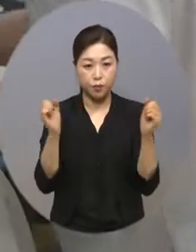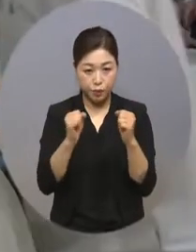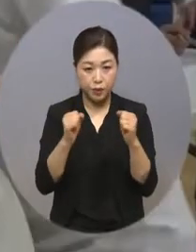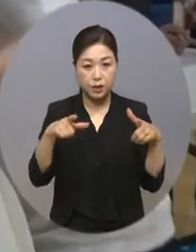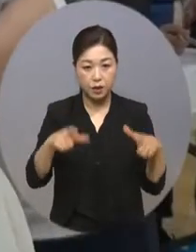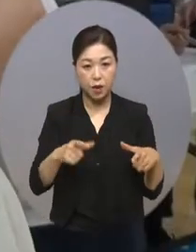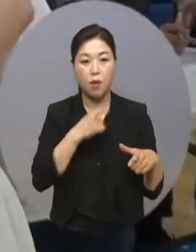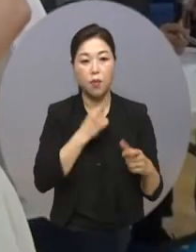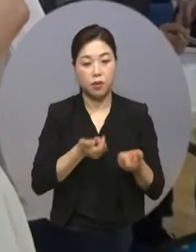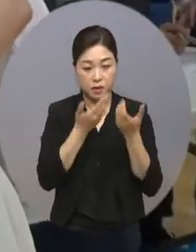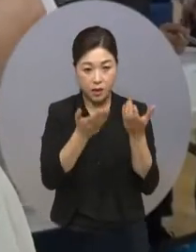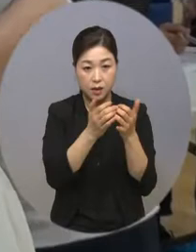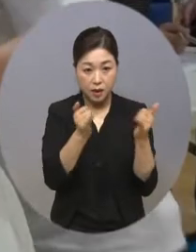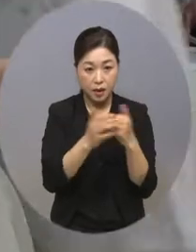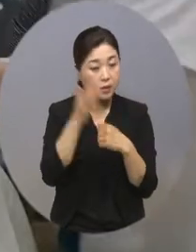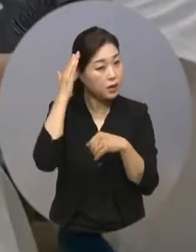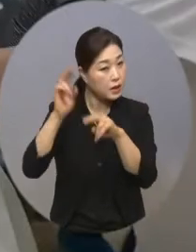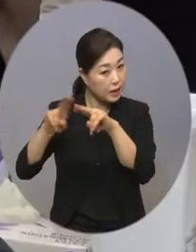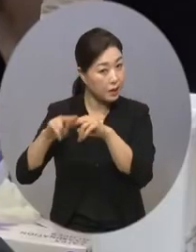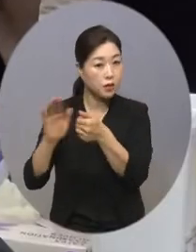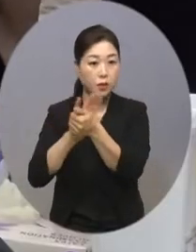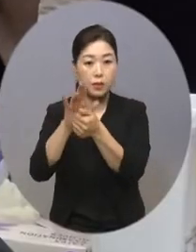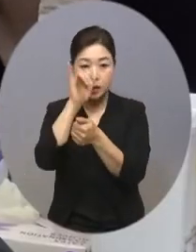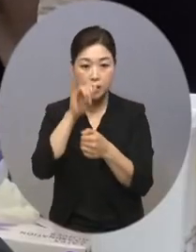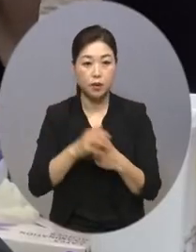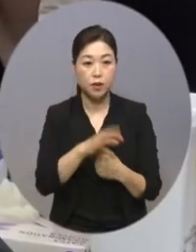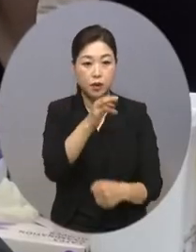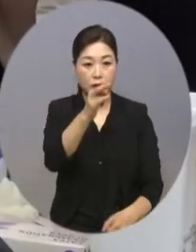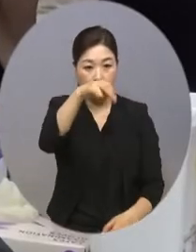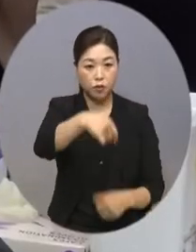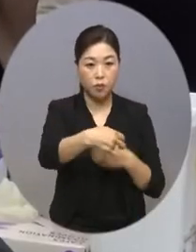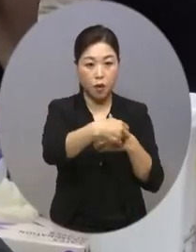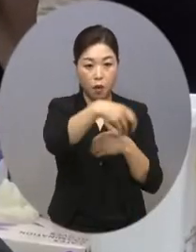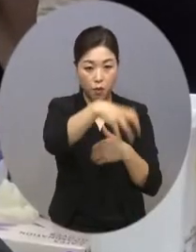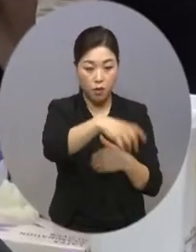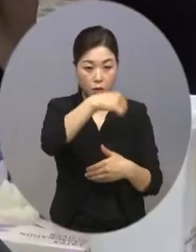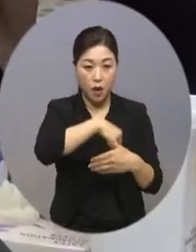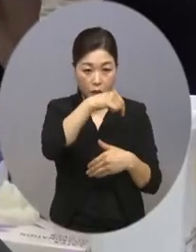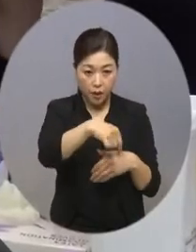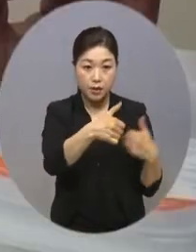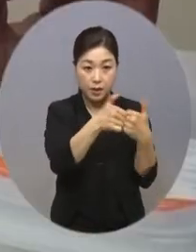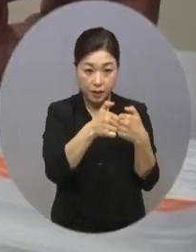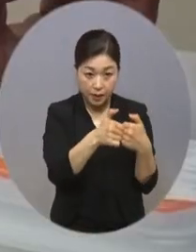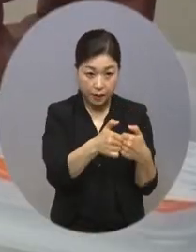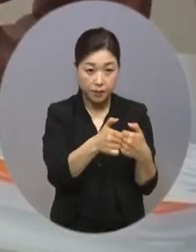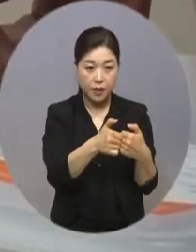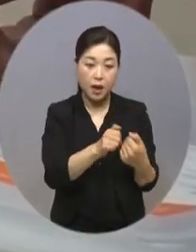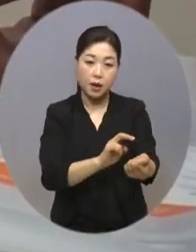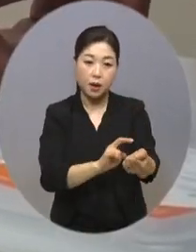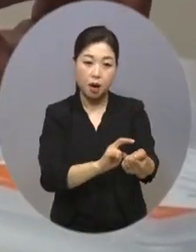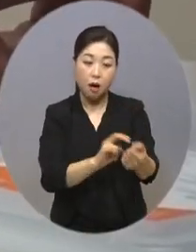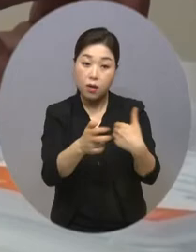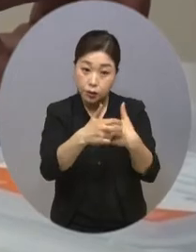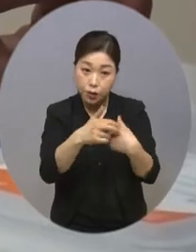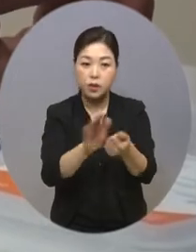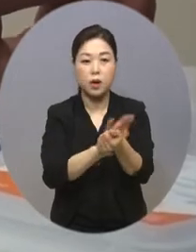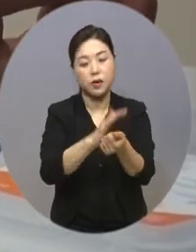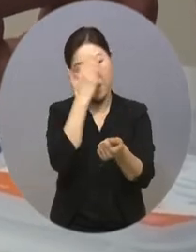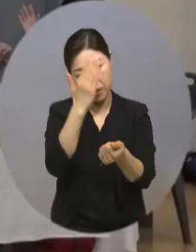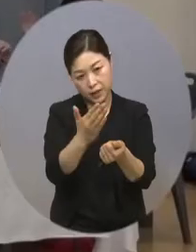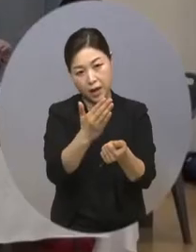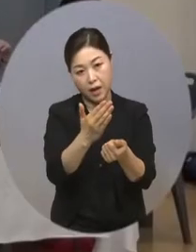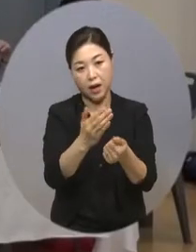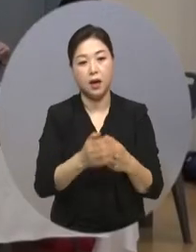전북도민봉사단은 이발 서비스를 제공했으며 예수병원에서는 내과, 외과 상담 등 의료 서비스를 무료로